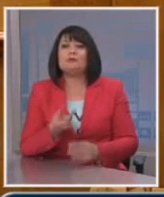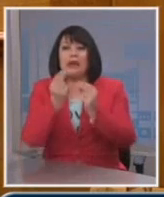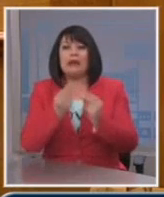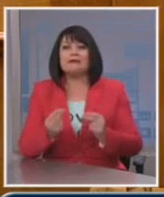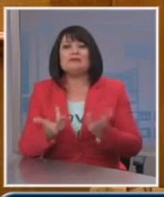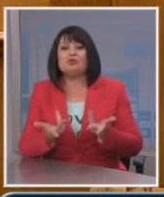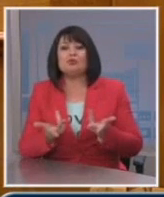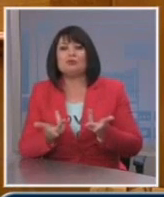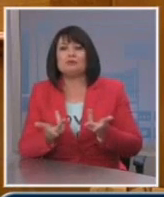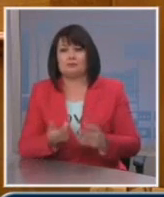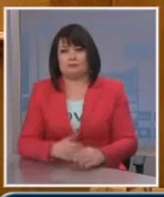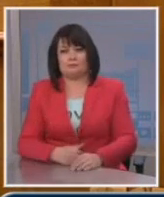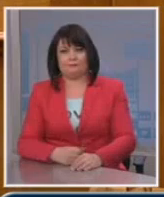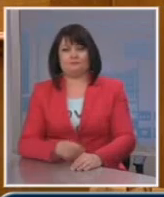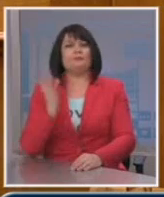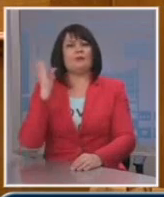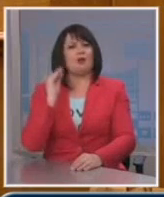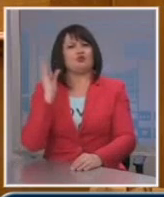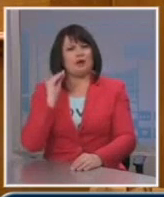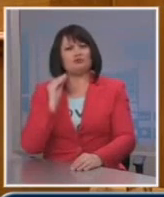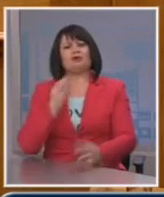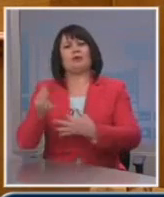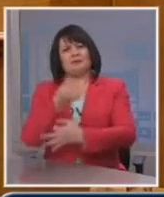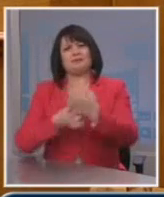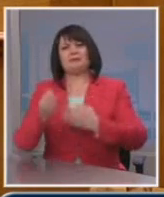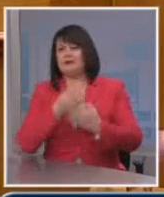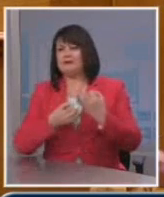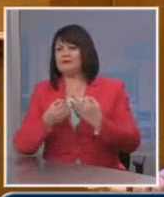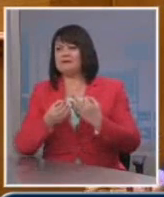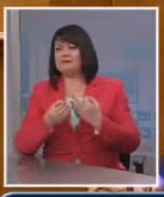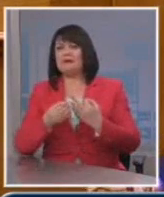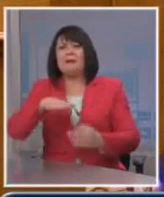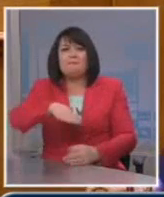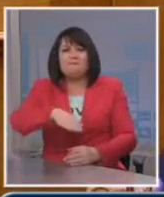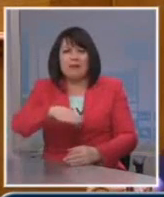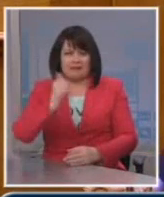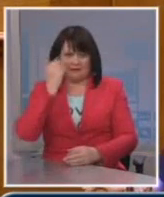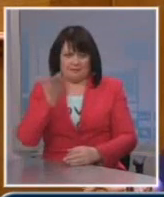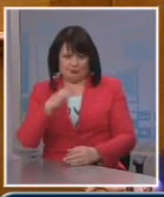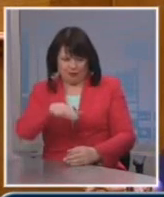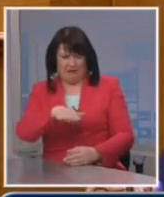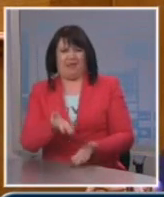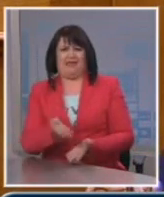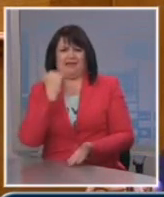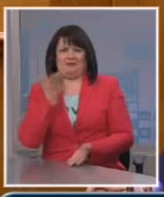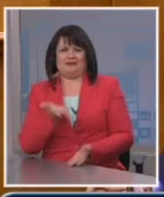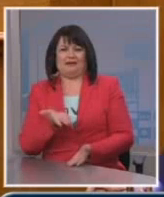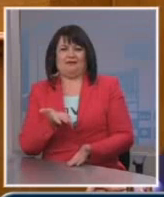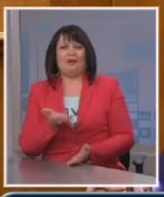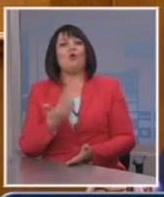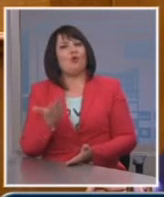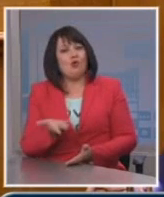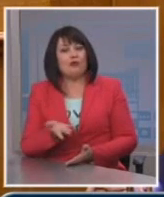Ακούσαμε βεβαίως την επιχειρηματολογία που νομίζω ότι ένα μικρό παιδί δεν μπορεί να πιστέψει σε αυτόν τον τόπο, ότι